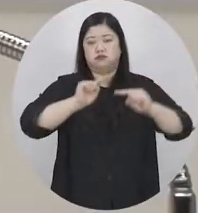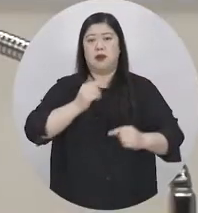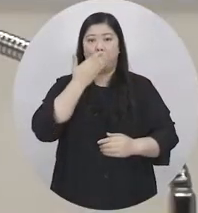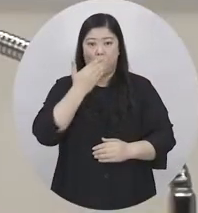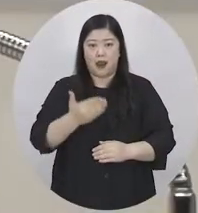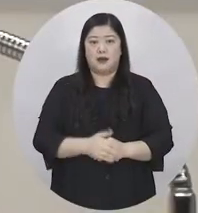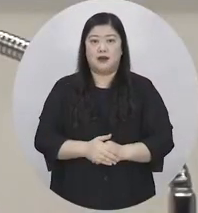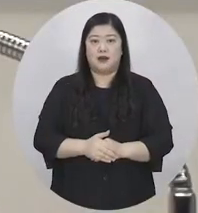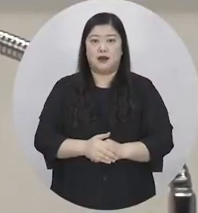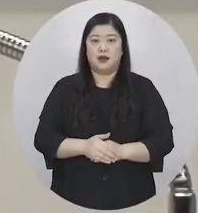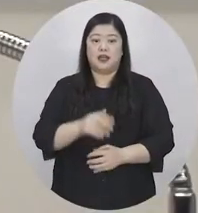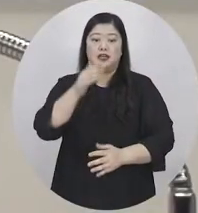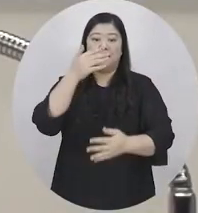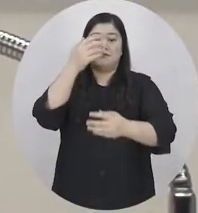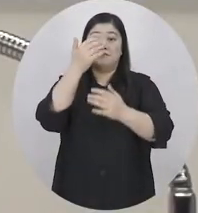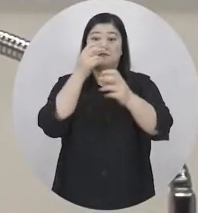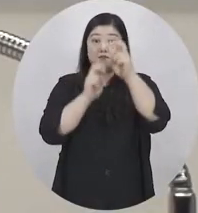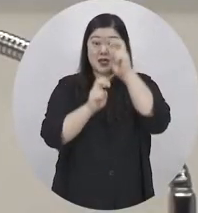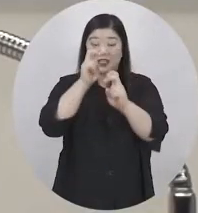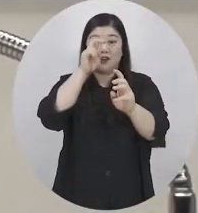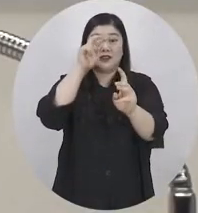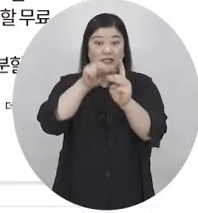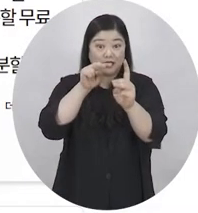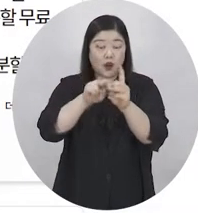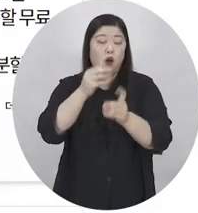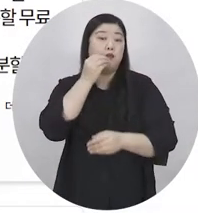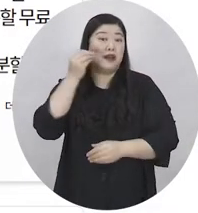있으며 강서구 영상미디어센터 홈페이지